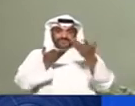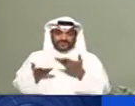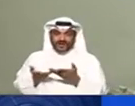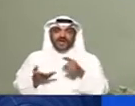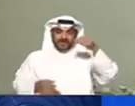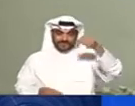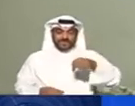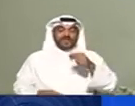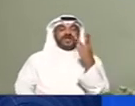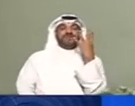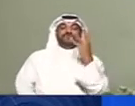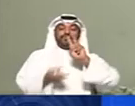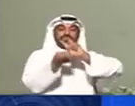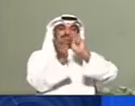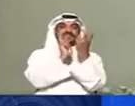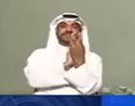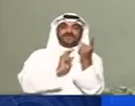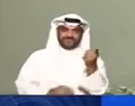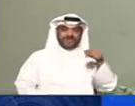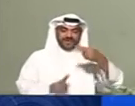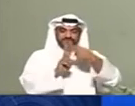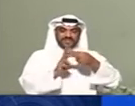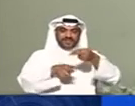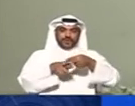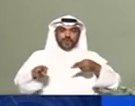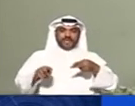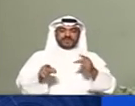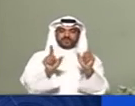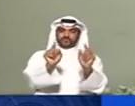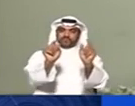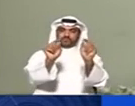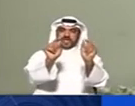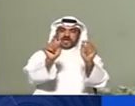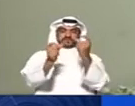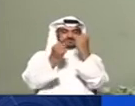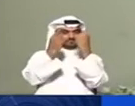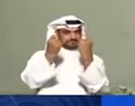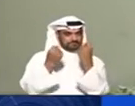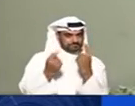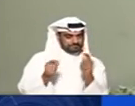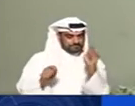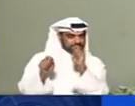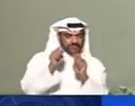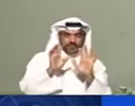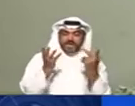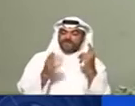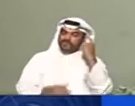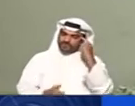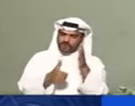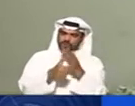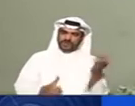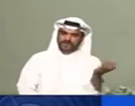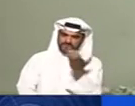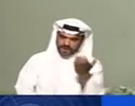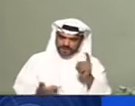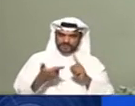سيناقش المكتب أو الاجتماعات السادة وزراء الشؤون الاجتماعية العديد من القضايا المهمة المتعلقة في الفقر وتمكين